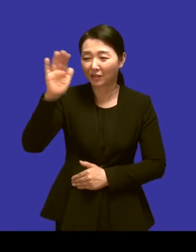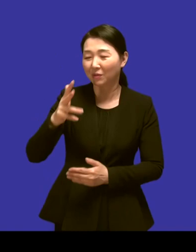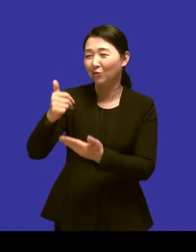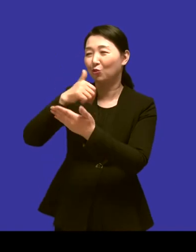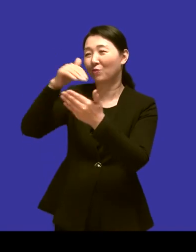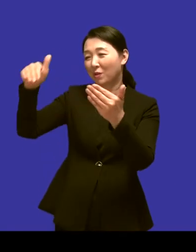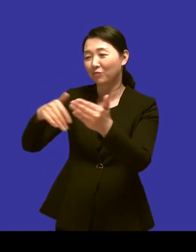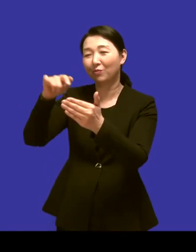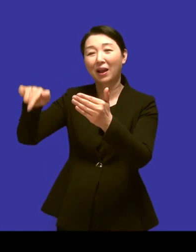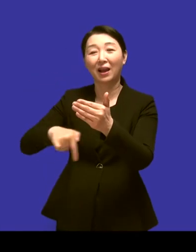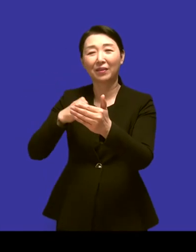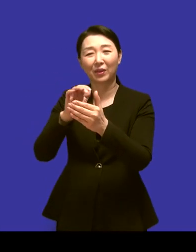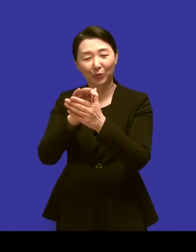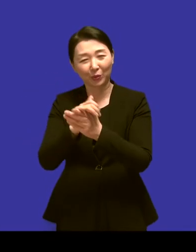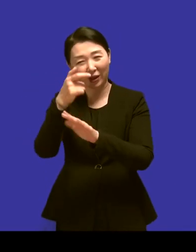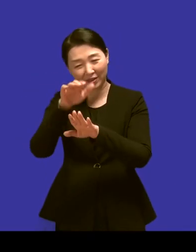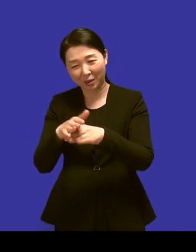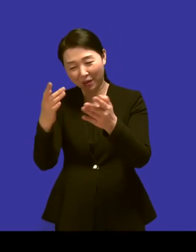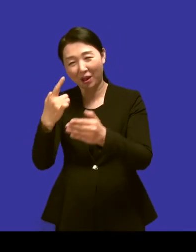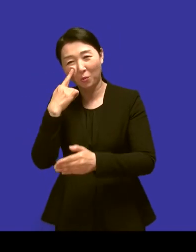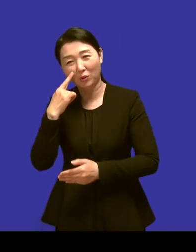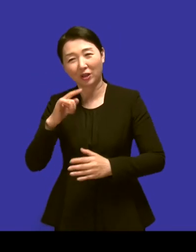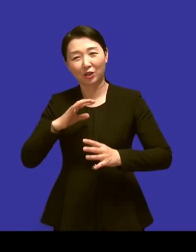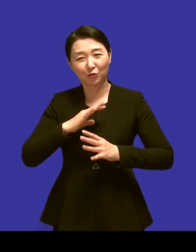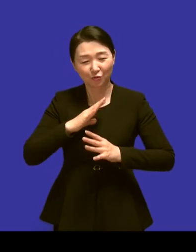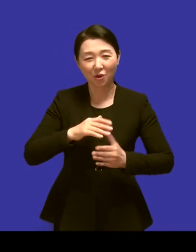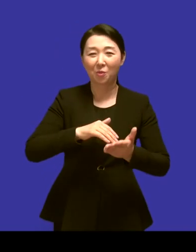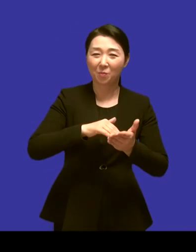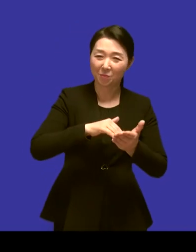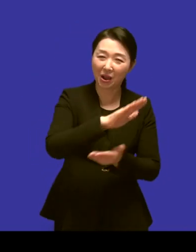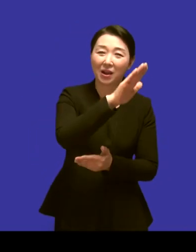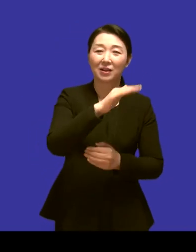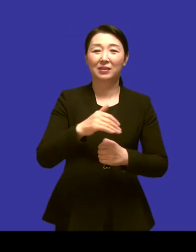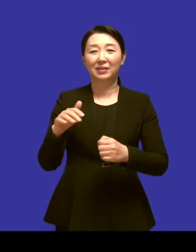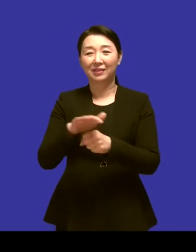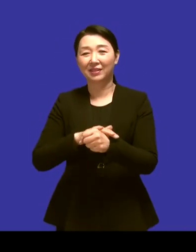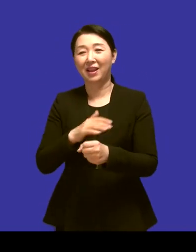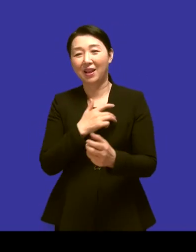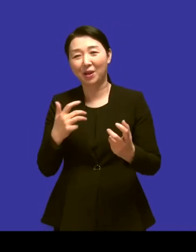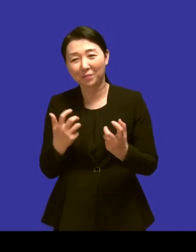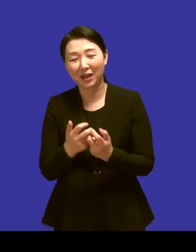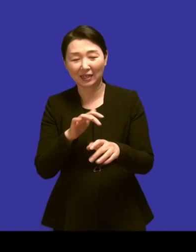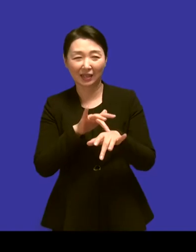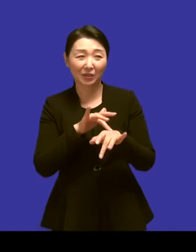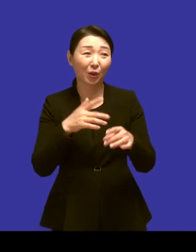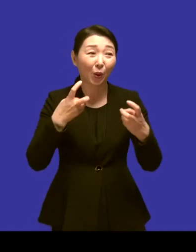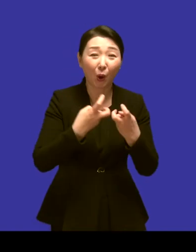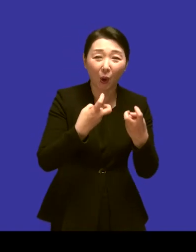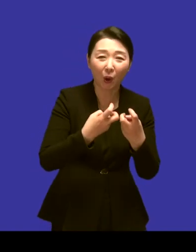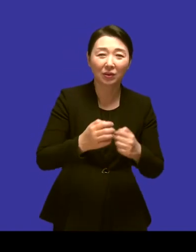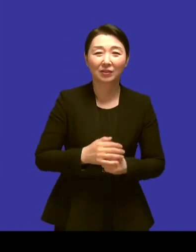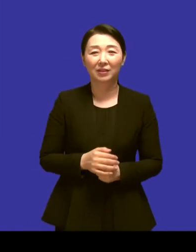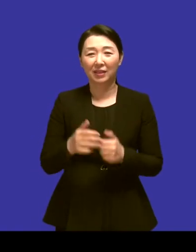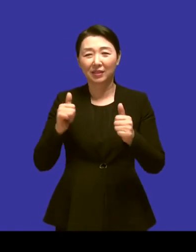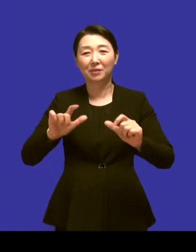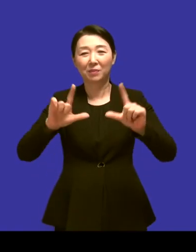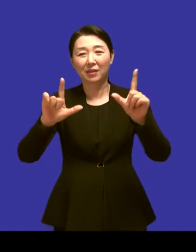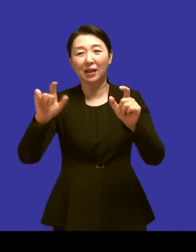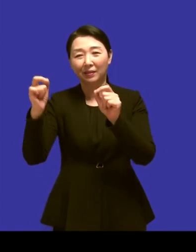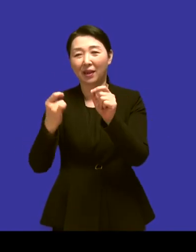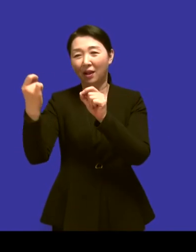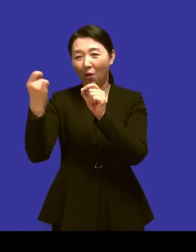품 안에서 기도하고 예배하자 두려움 몰락해 사랑하심 넘쳐나 사탄들은 어쩌나 심판의